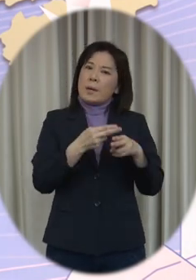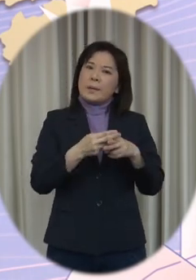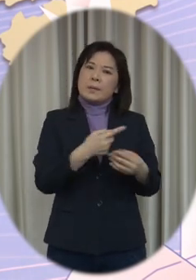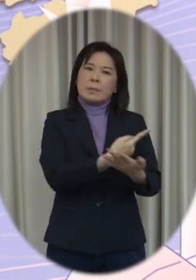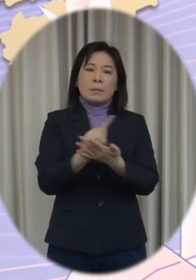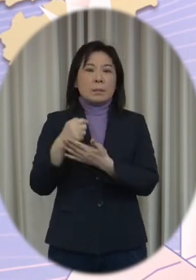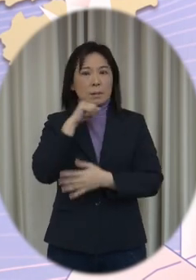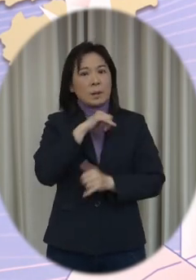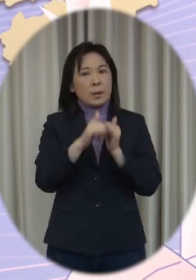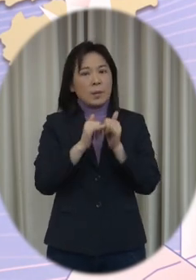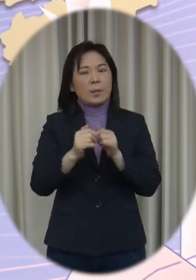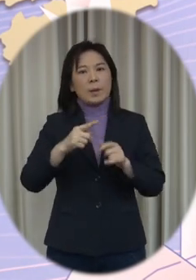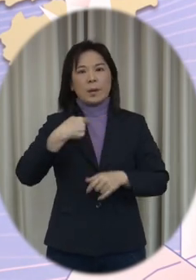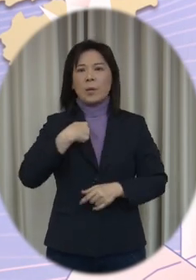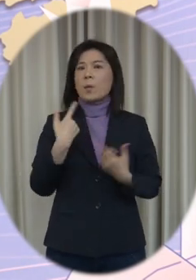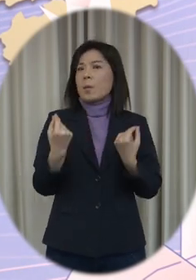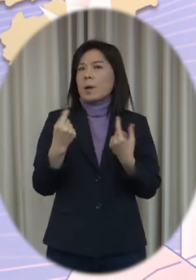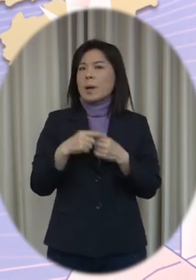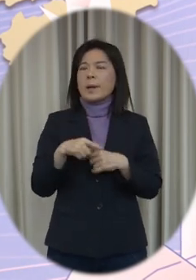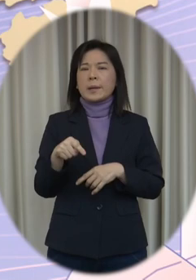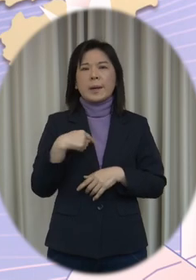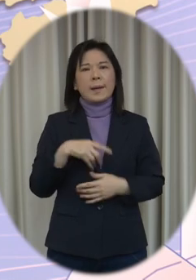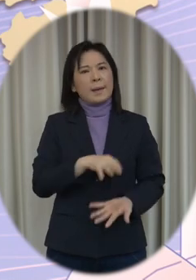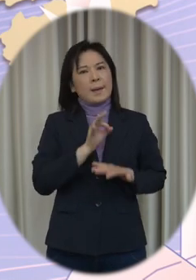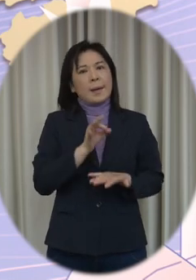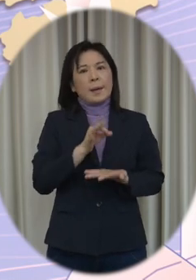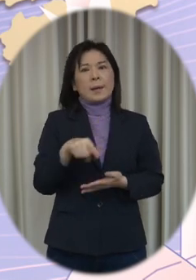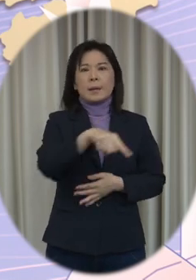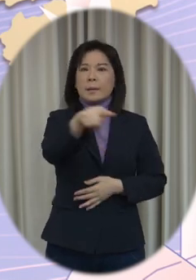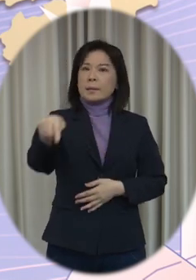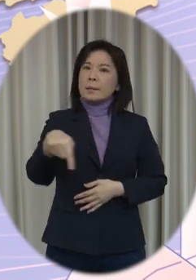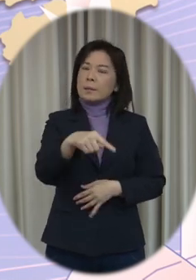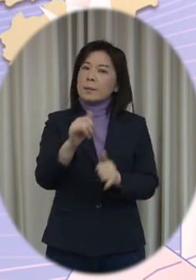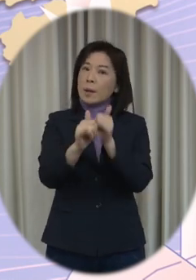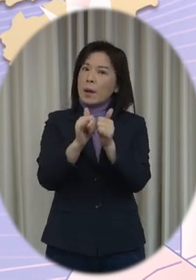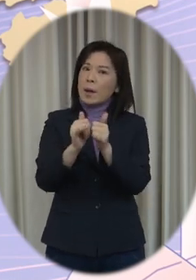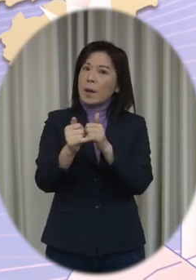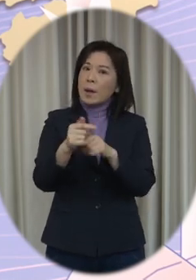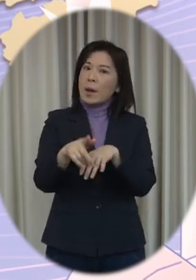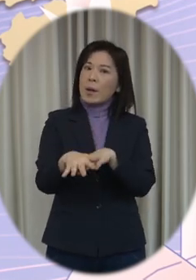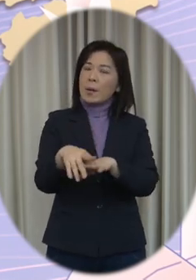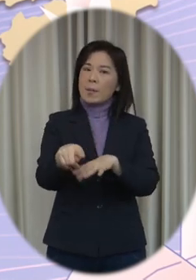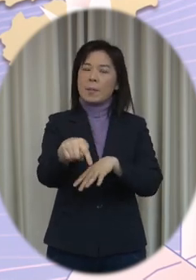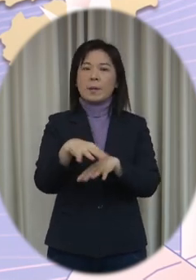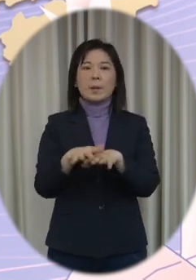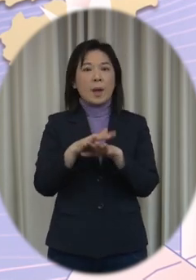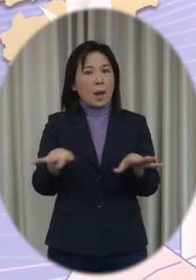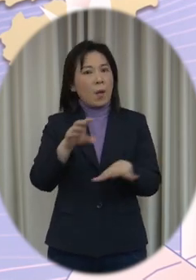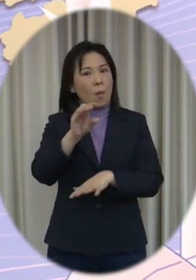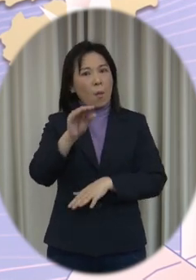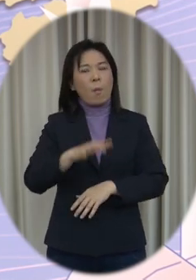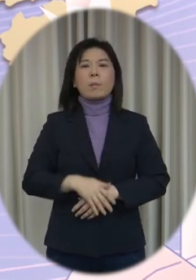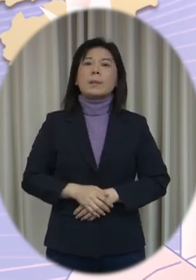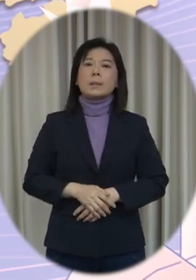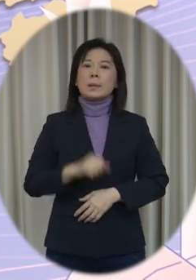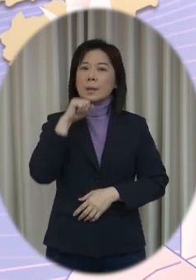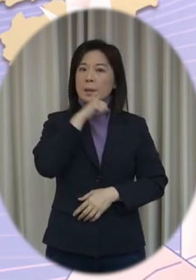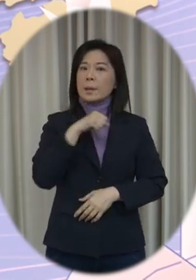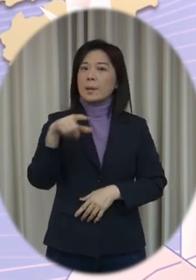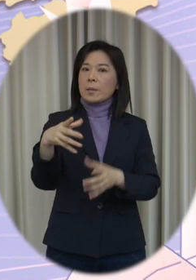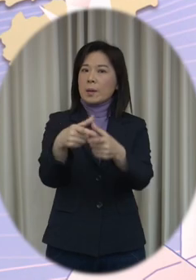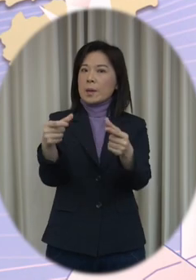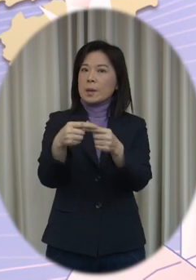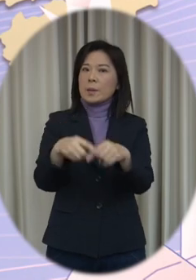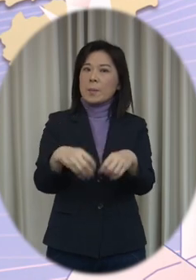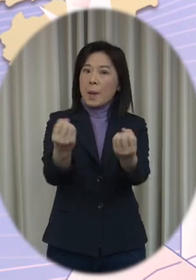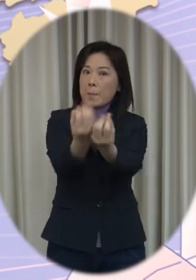我一样，时时惦记着灾区民众是否安好。台湾和日本每逢重大